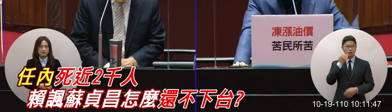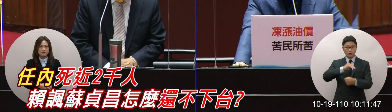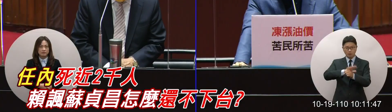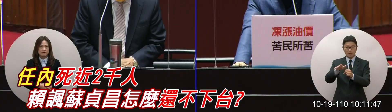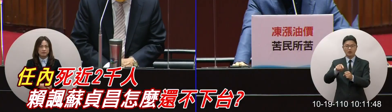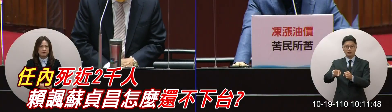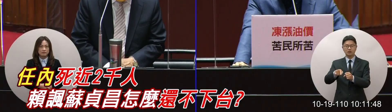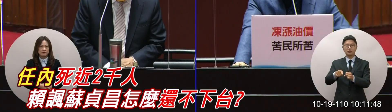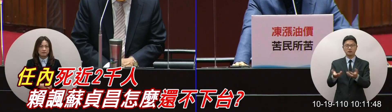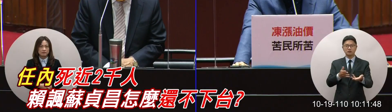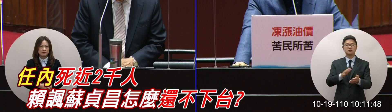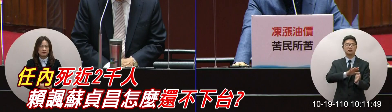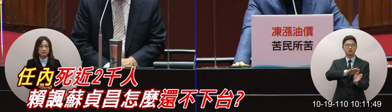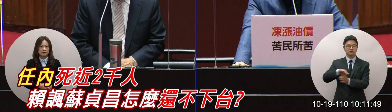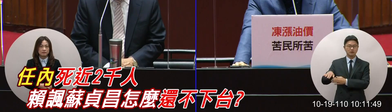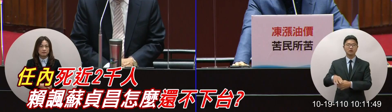人呢、啊？